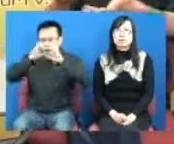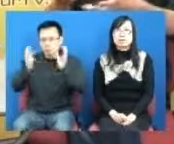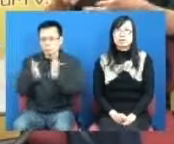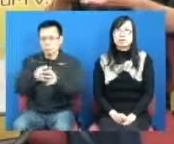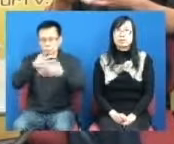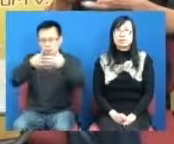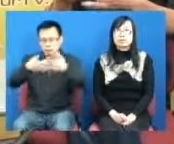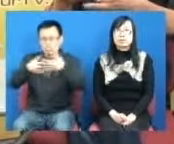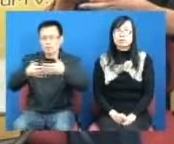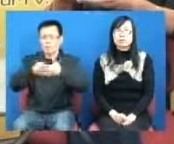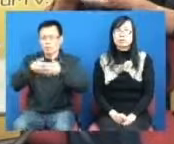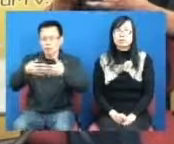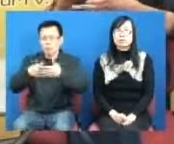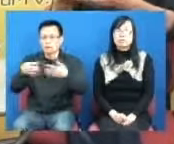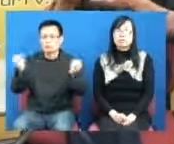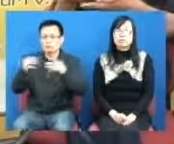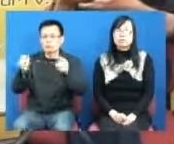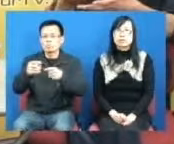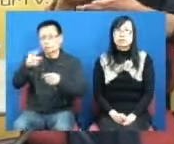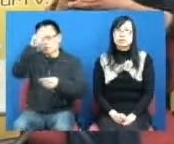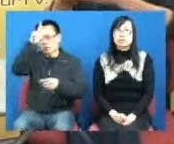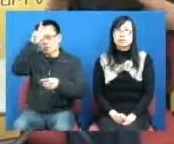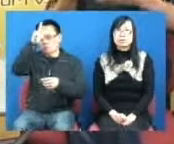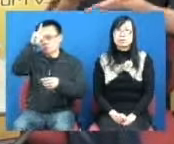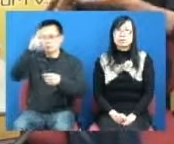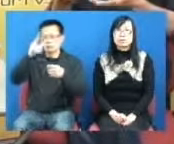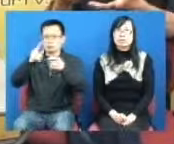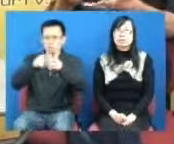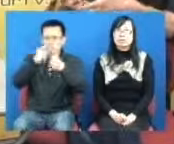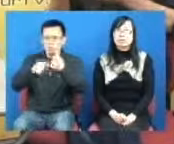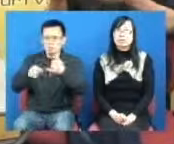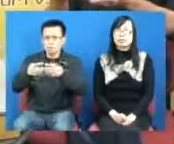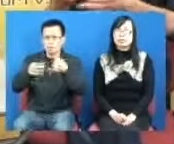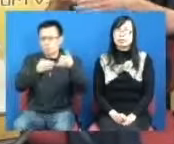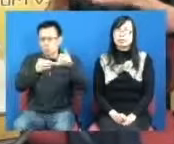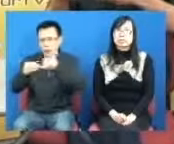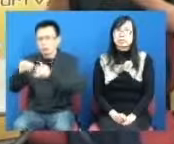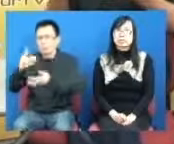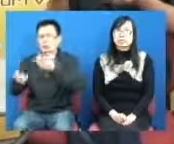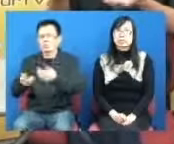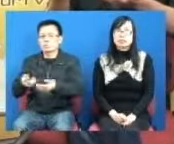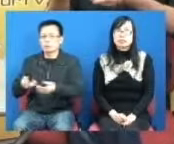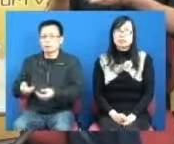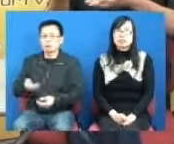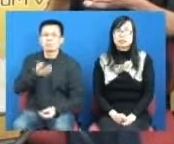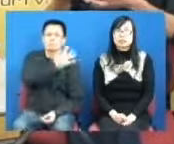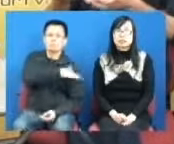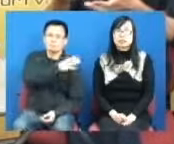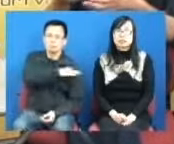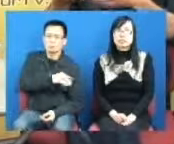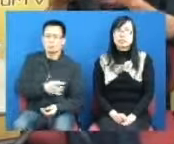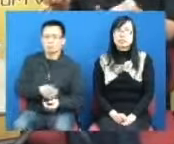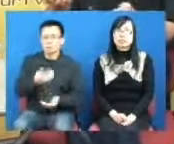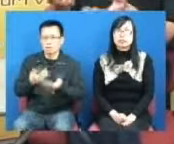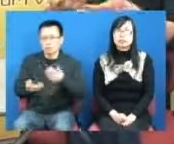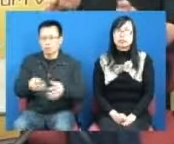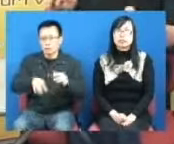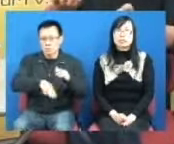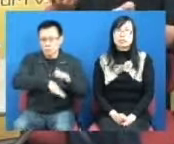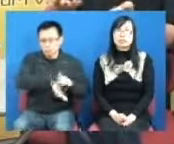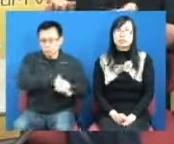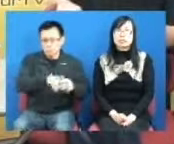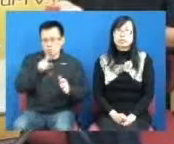拿去討論我們見到政府從來都要是拖要是拋棄要是要預留儲備